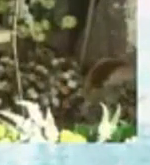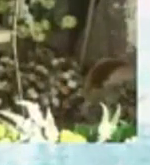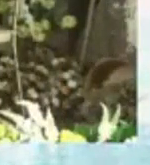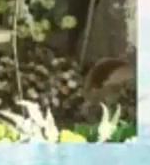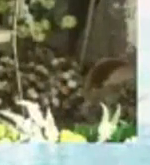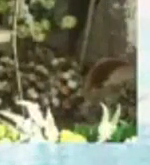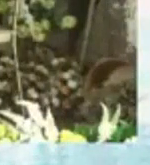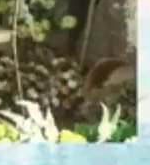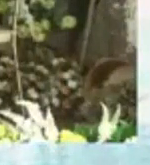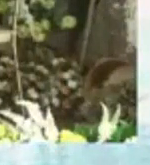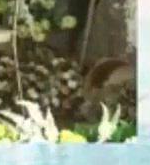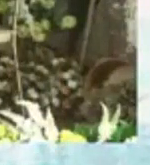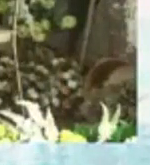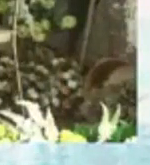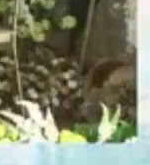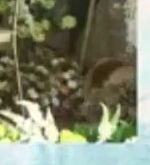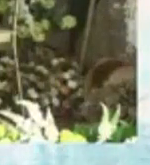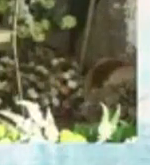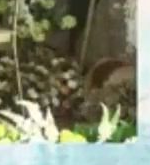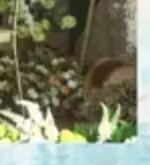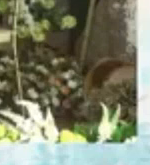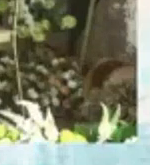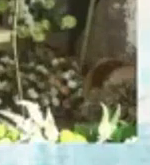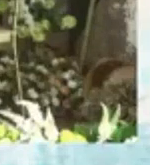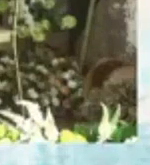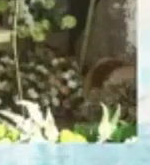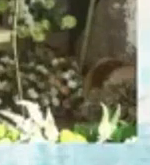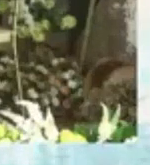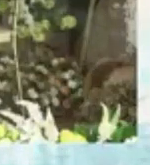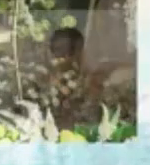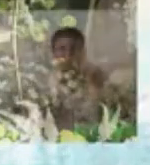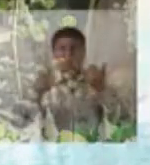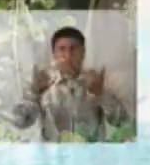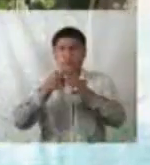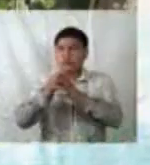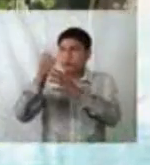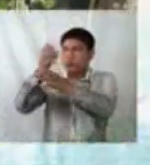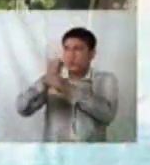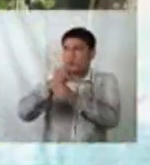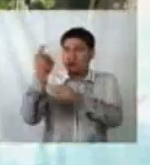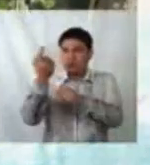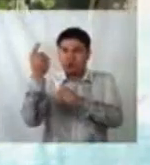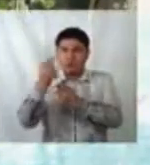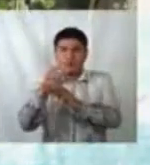kasarinlan, ay hindi pinipitas na parang prutas sa isang puno.